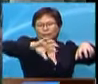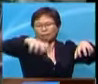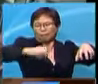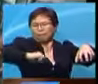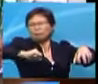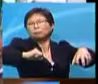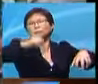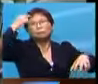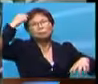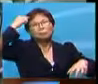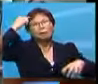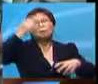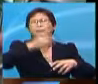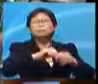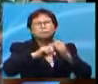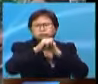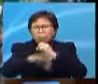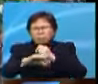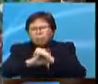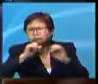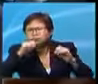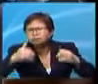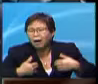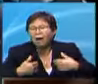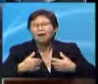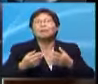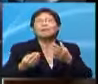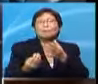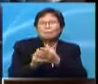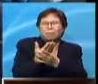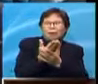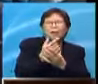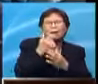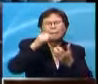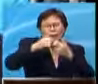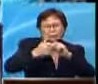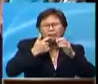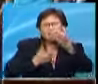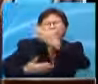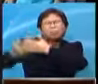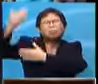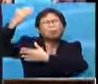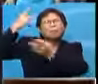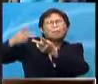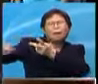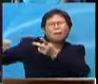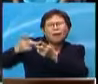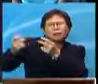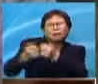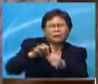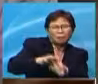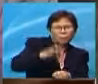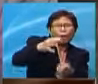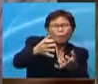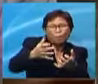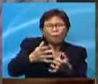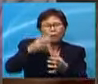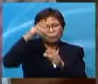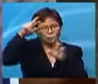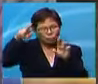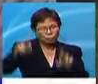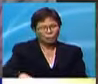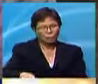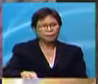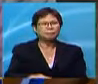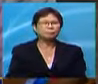ketandusan bahan kempen mereka menggunakan isu-isu basi yang tidak relevan dengan aspirasi rakyat saya fikir bahawa